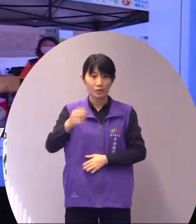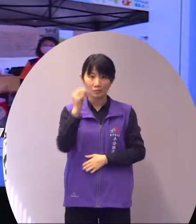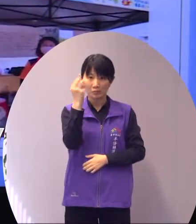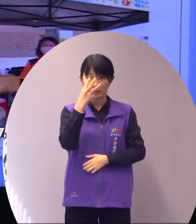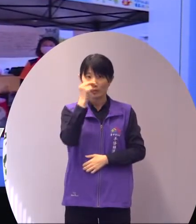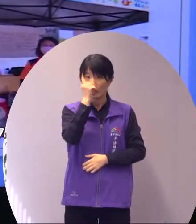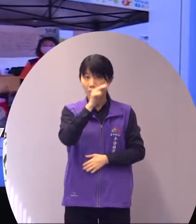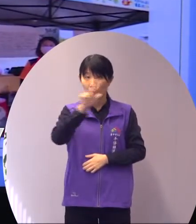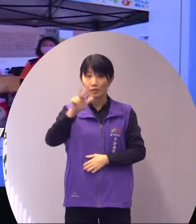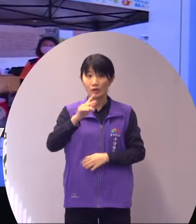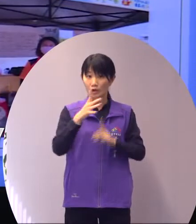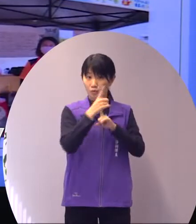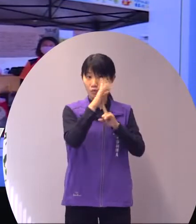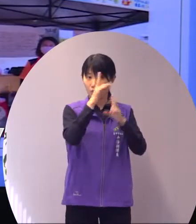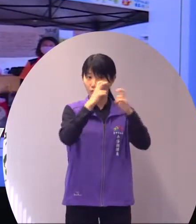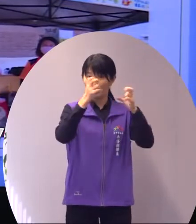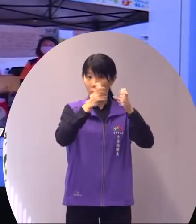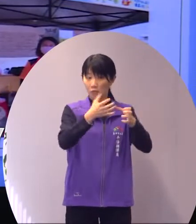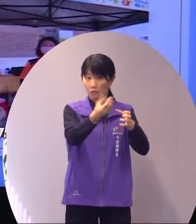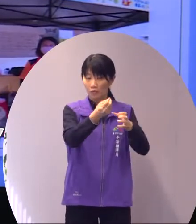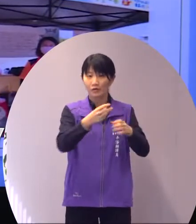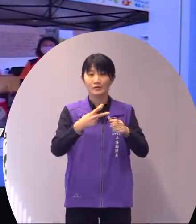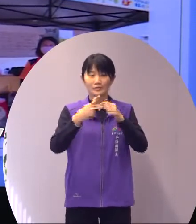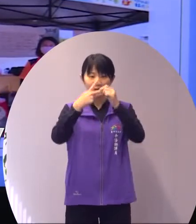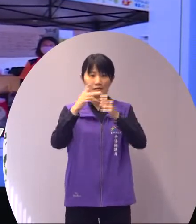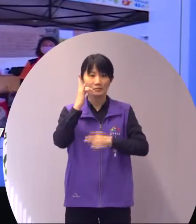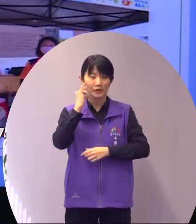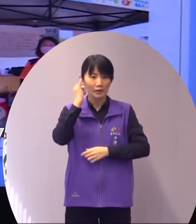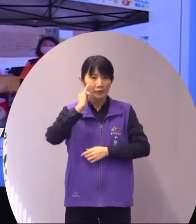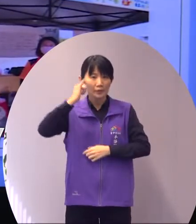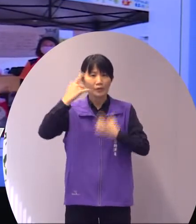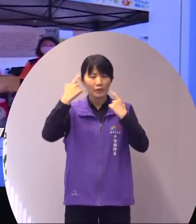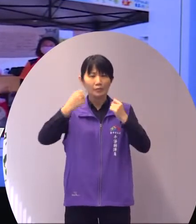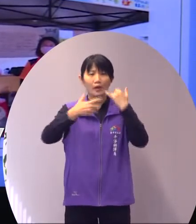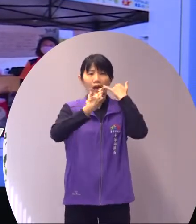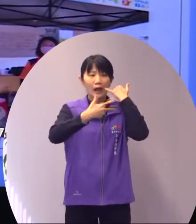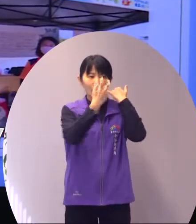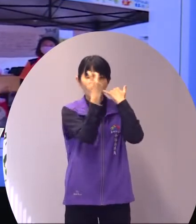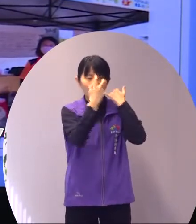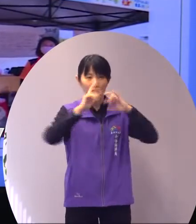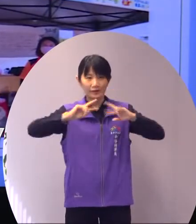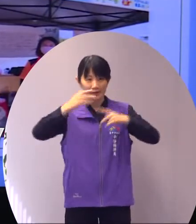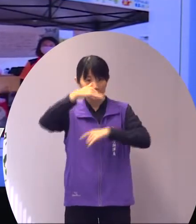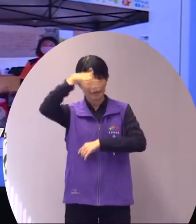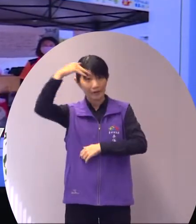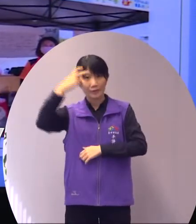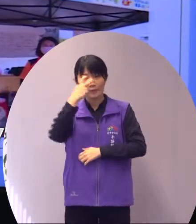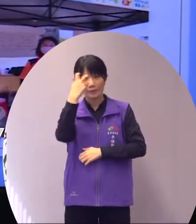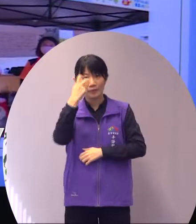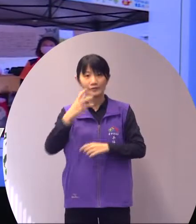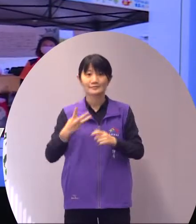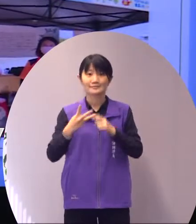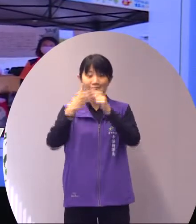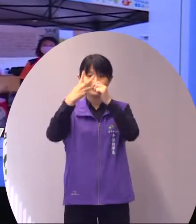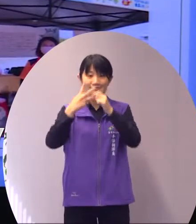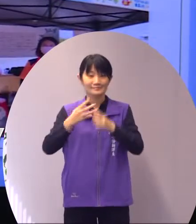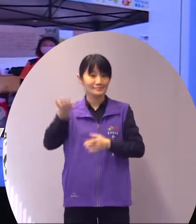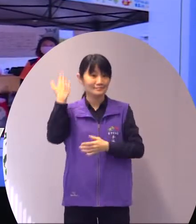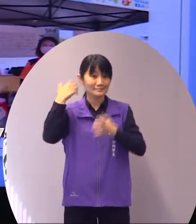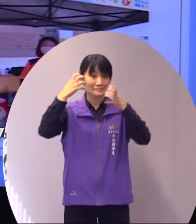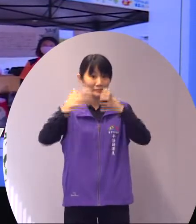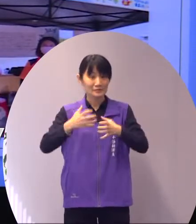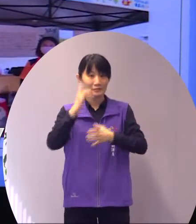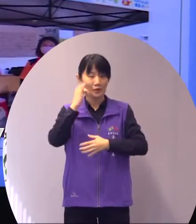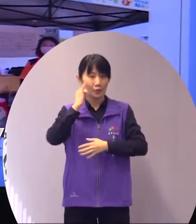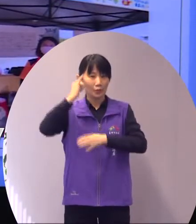有神无庙，第二个是妈祖是由海神变成山神的角色，第三个是全台最早举办迎妈祖的地